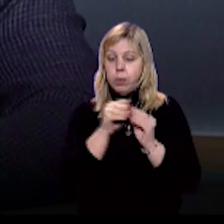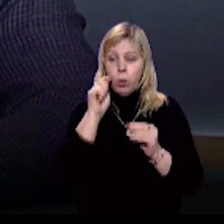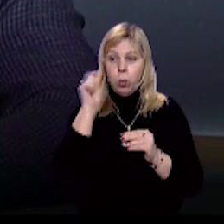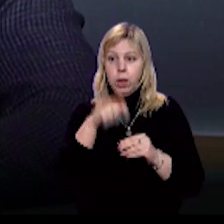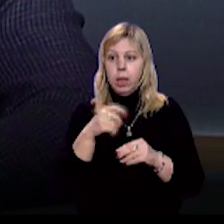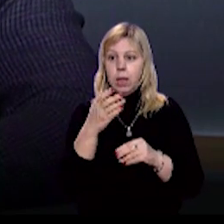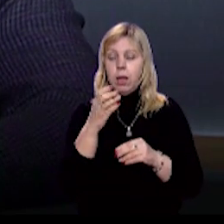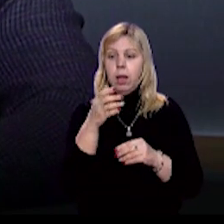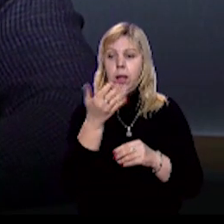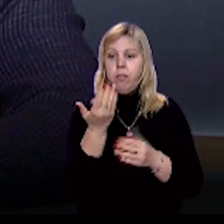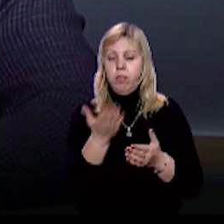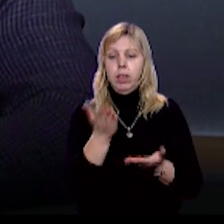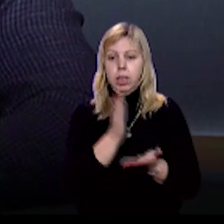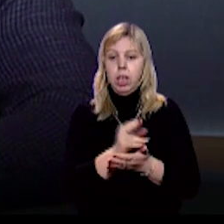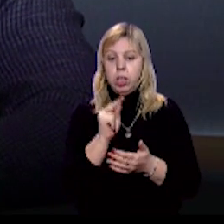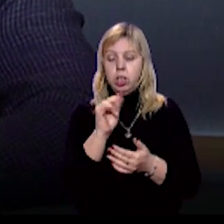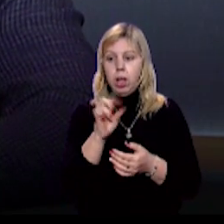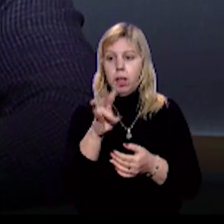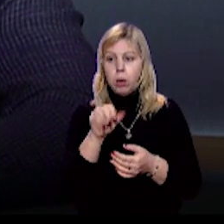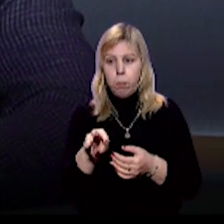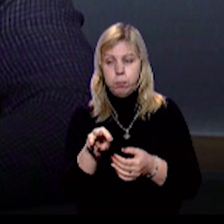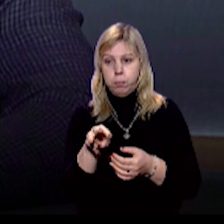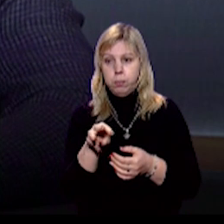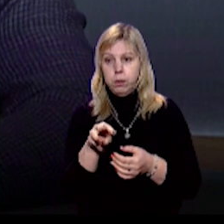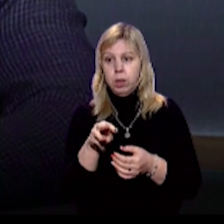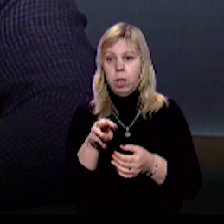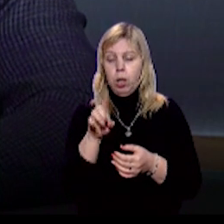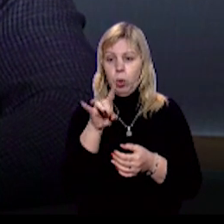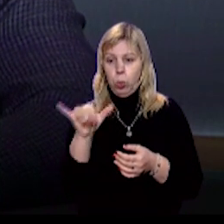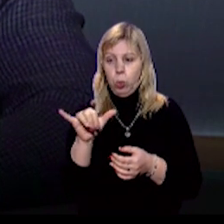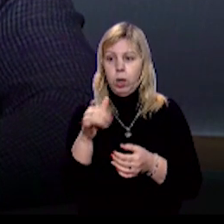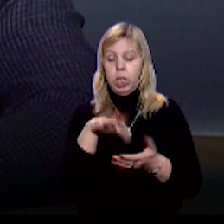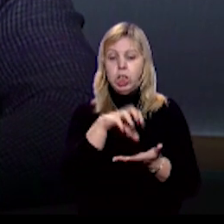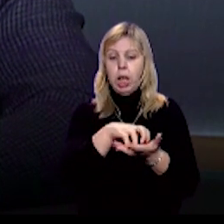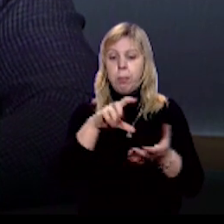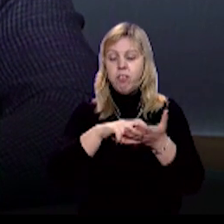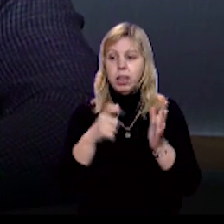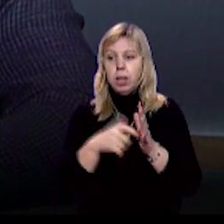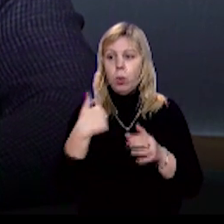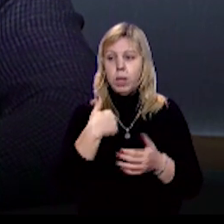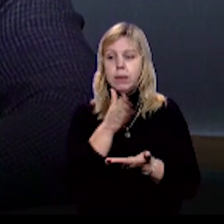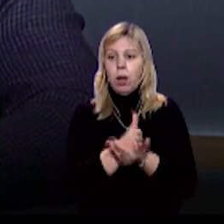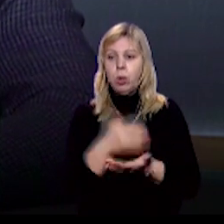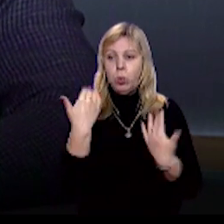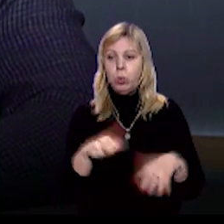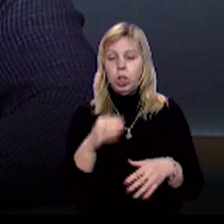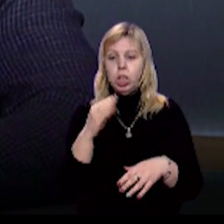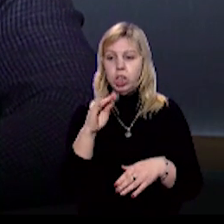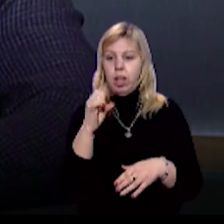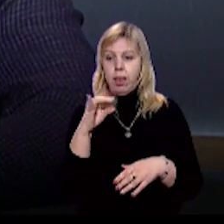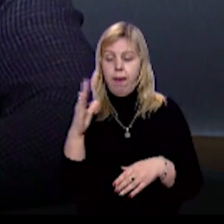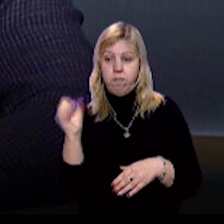він є членом ІРУ, і штаб-квартира наша знаходиться у Женеві.